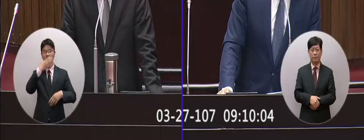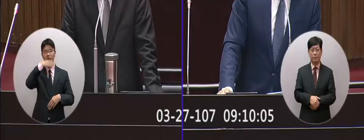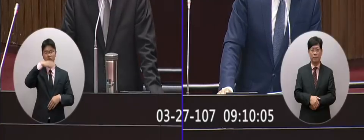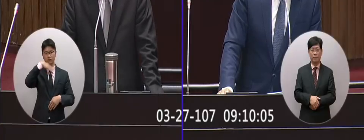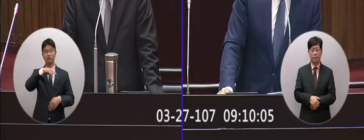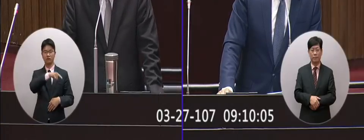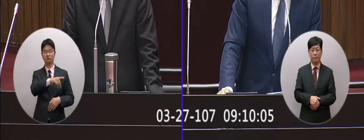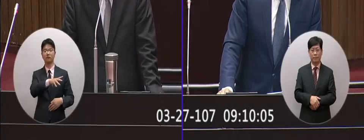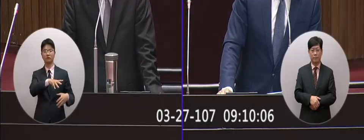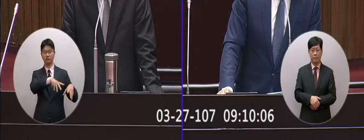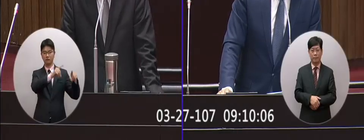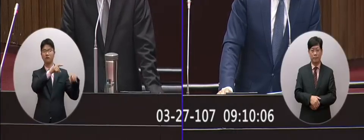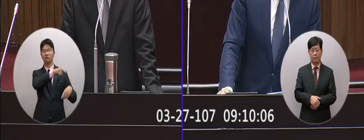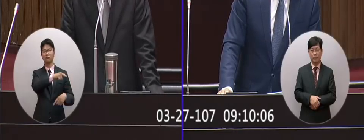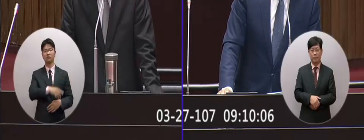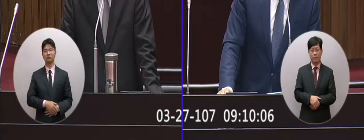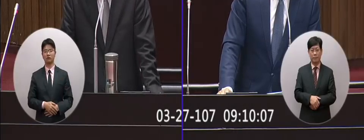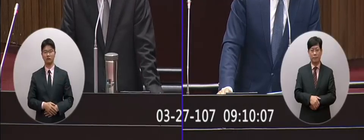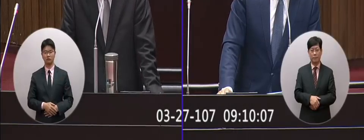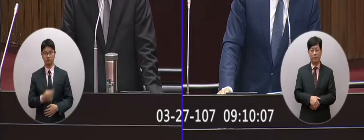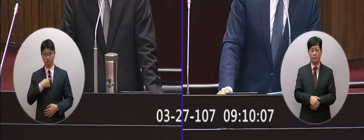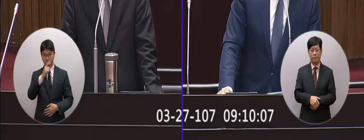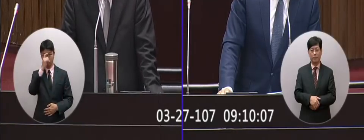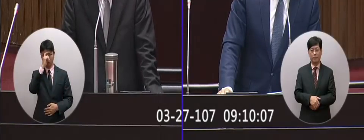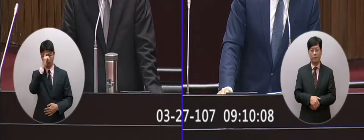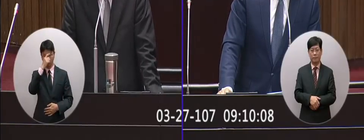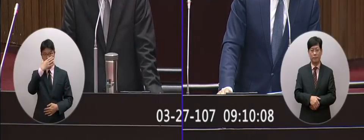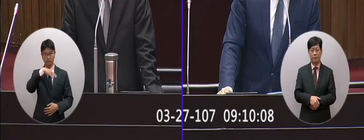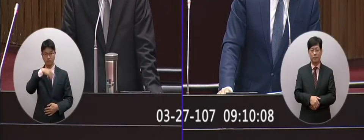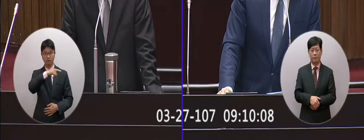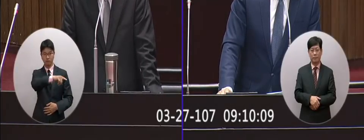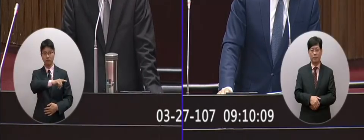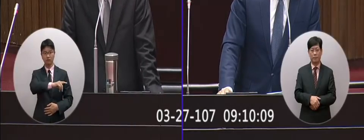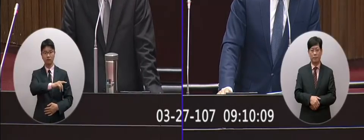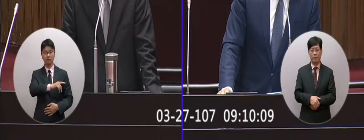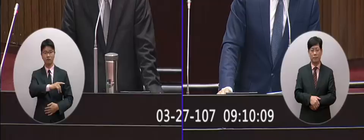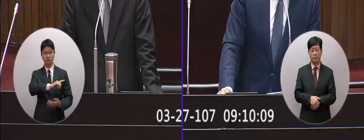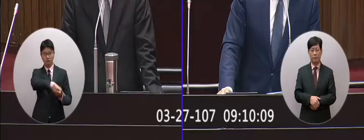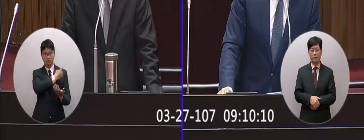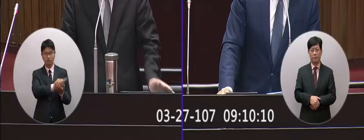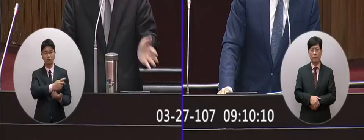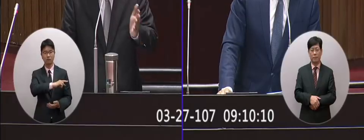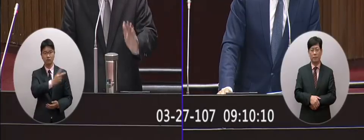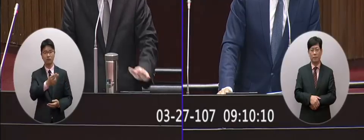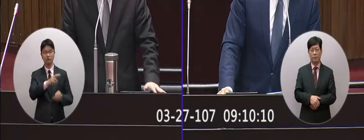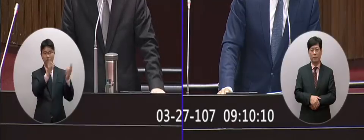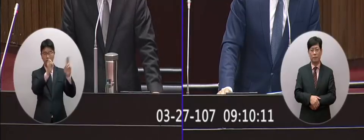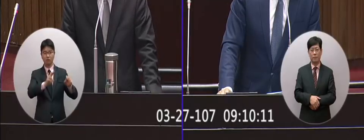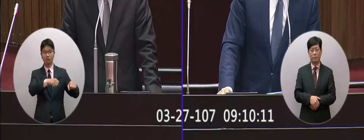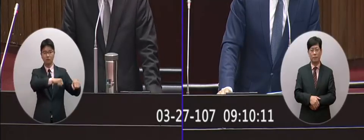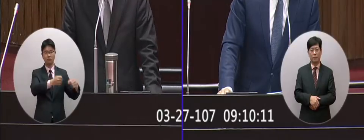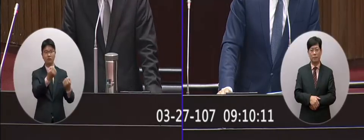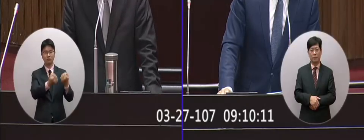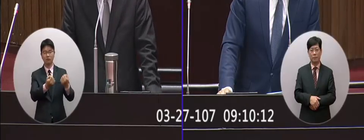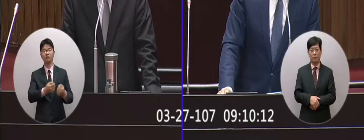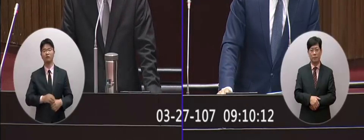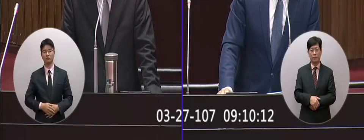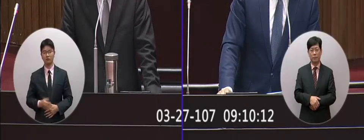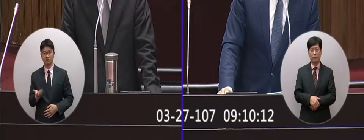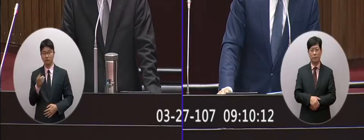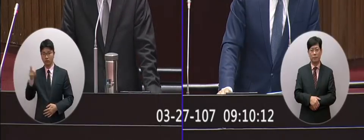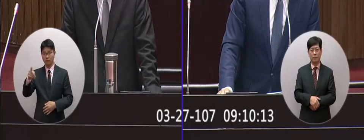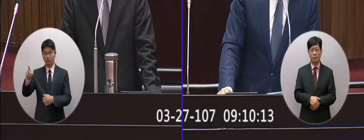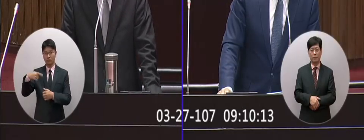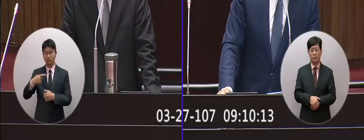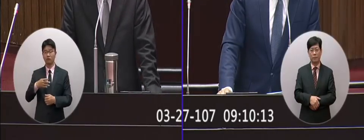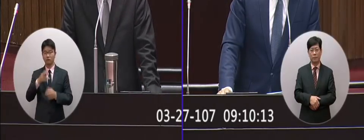的澎湖我们希望他都能够用这个电动车当然刚刚赵委员所指教了高